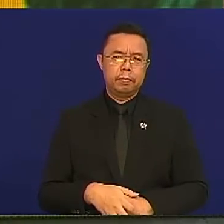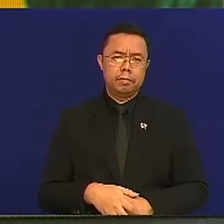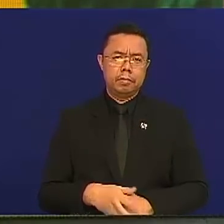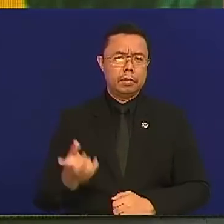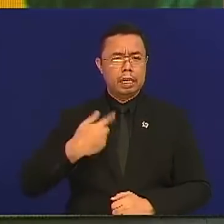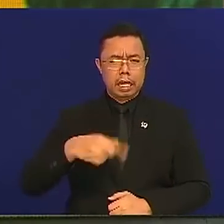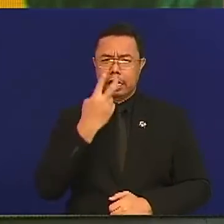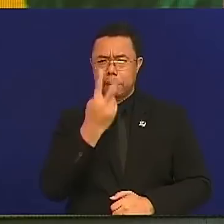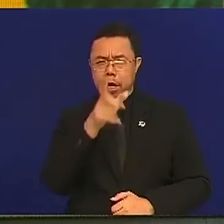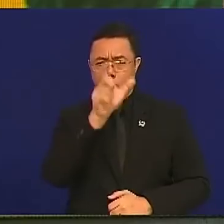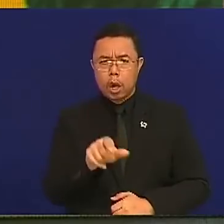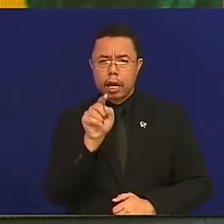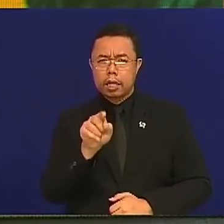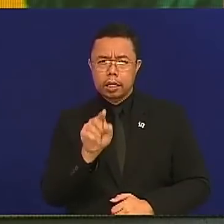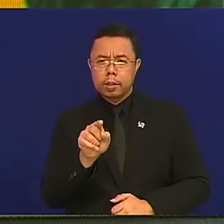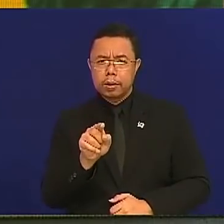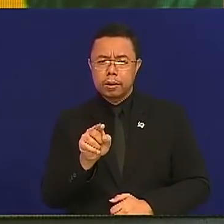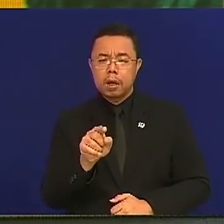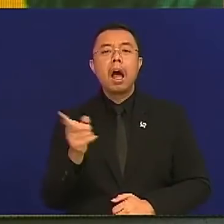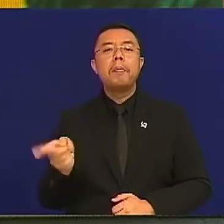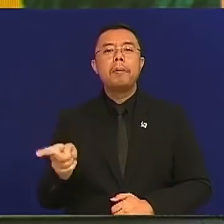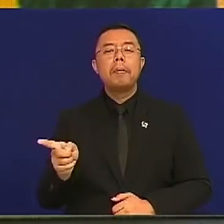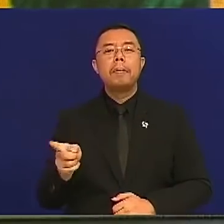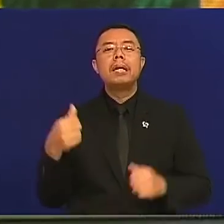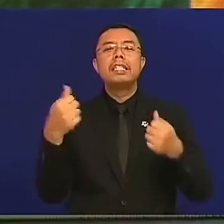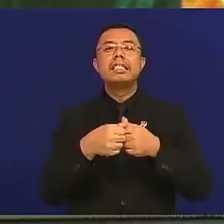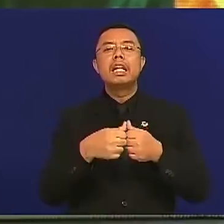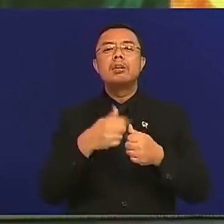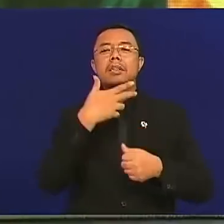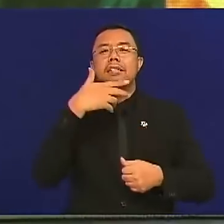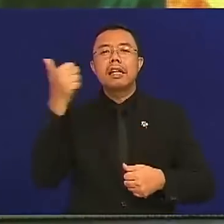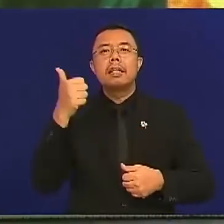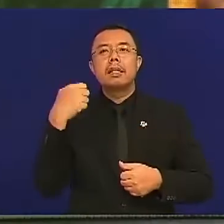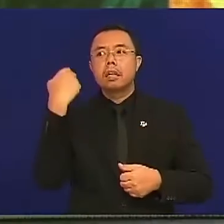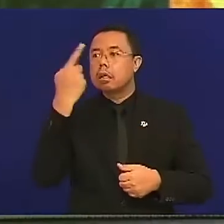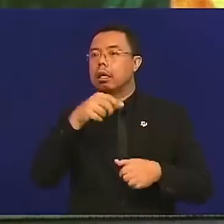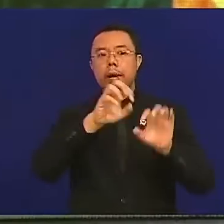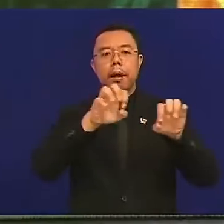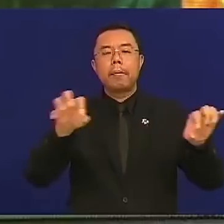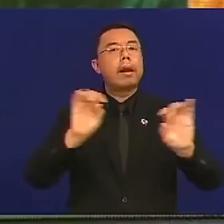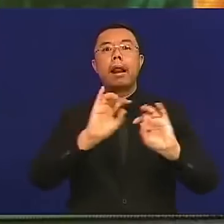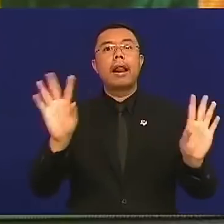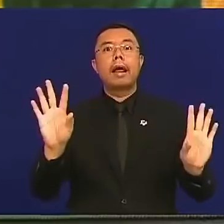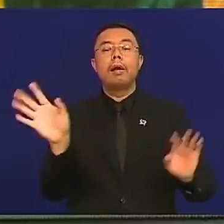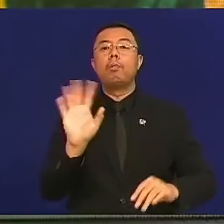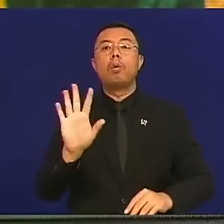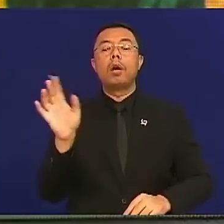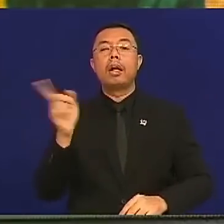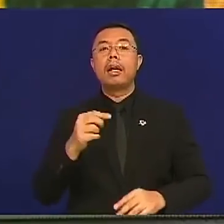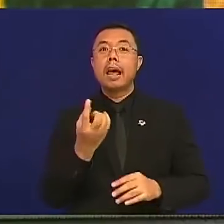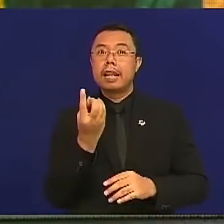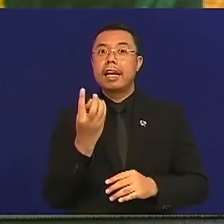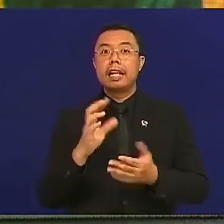Seringkali kita melihat orang itu karena status, kecantikan, materi, dan lain-lain. Bukan karena